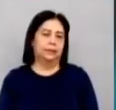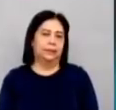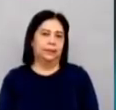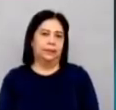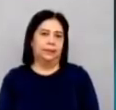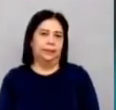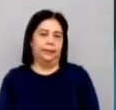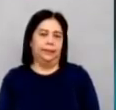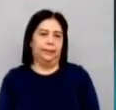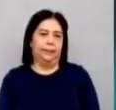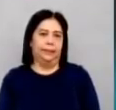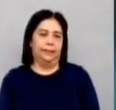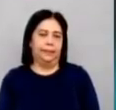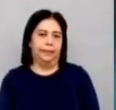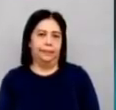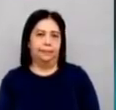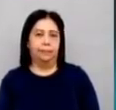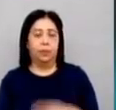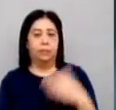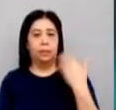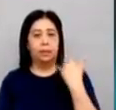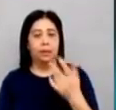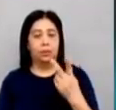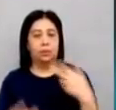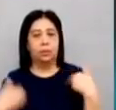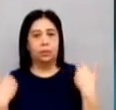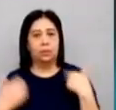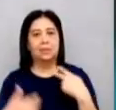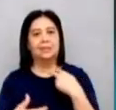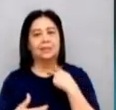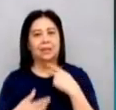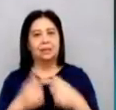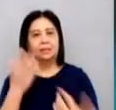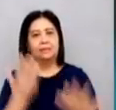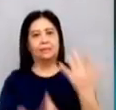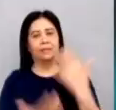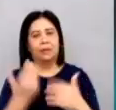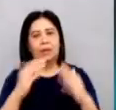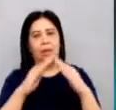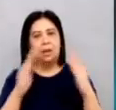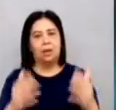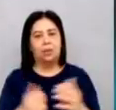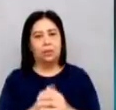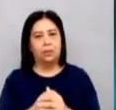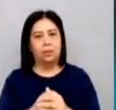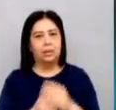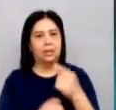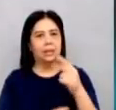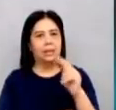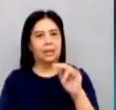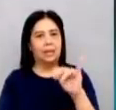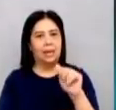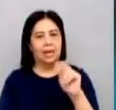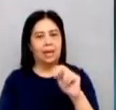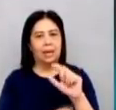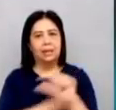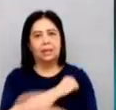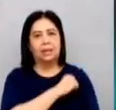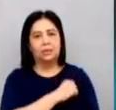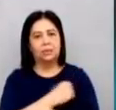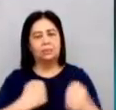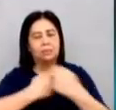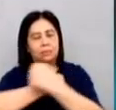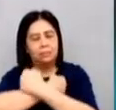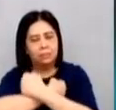Tayang dalawang minor de edad na natrap sa nasunog nilang bahay sa Ginayangan, Quezon. Magkayakap ang dalawa nang makita